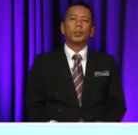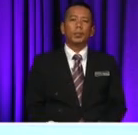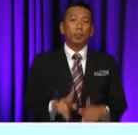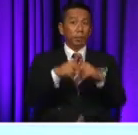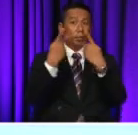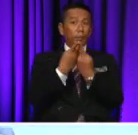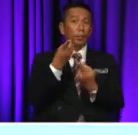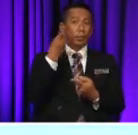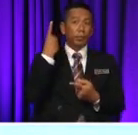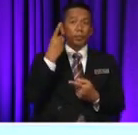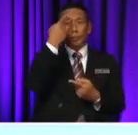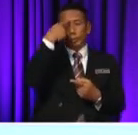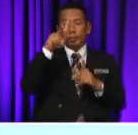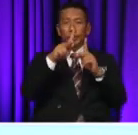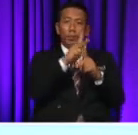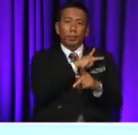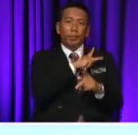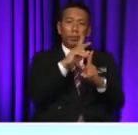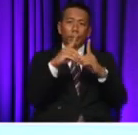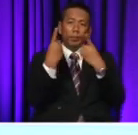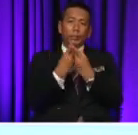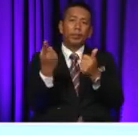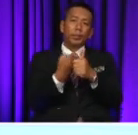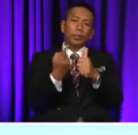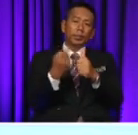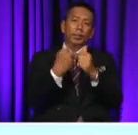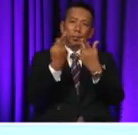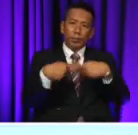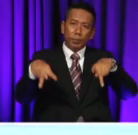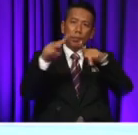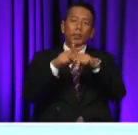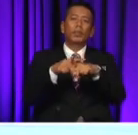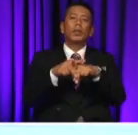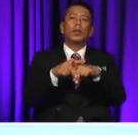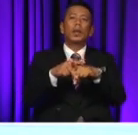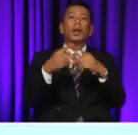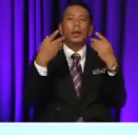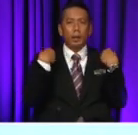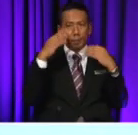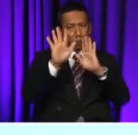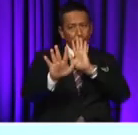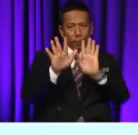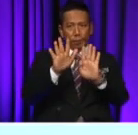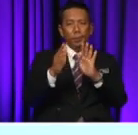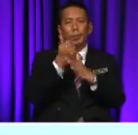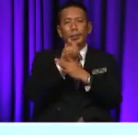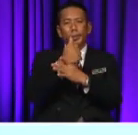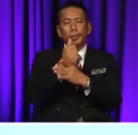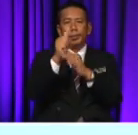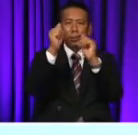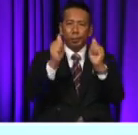jadi untuk keluarga yang pertama sekali perlu mewujudkan antara ahli keluarga